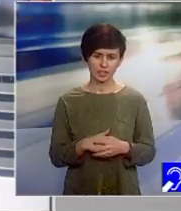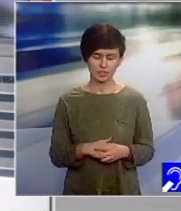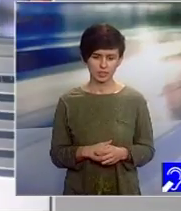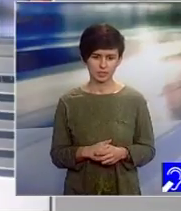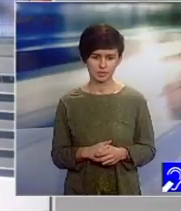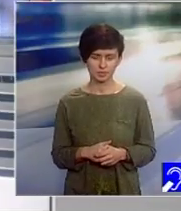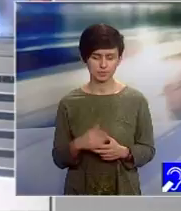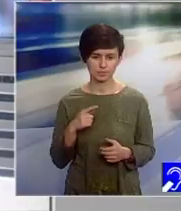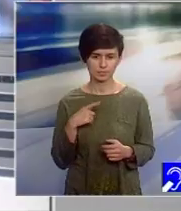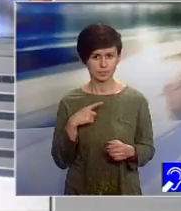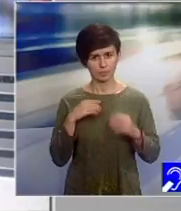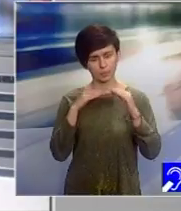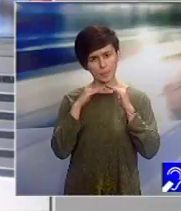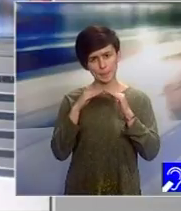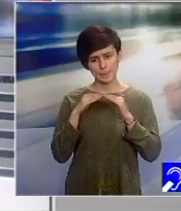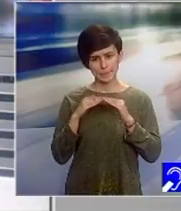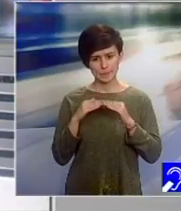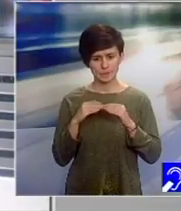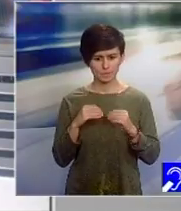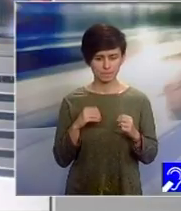E de fapt o ediție